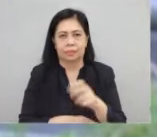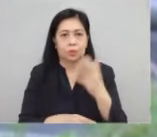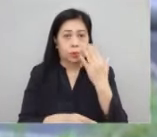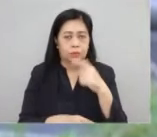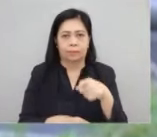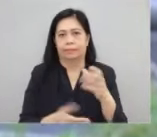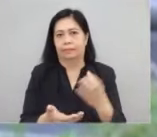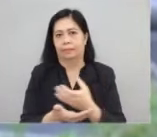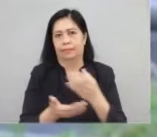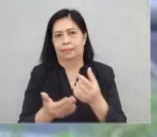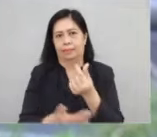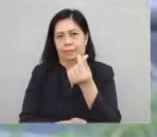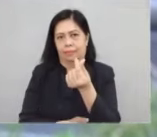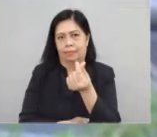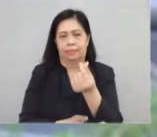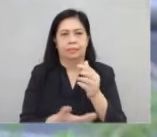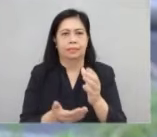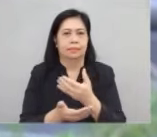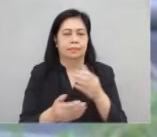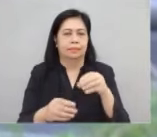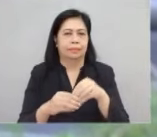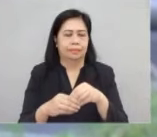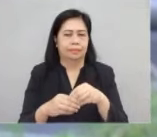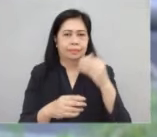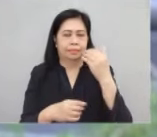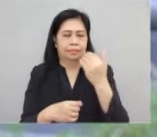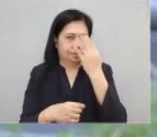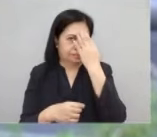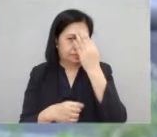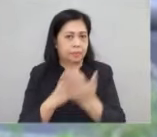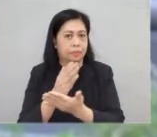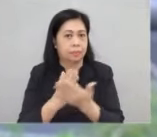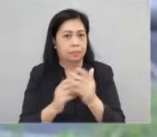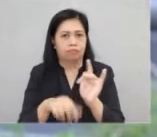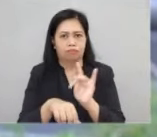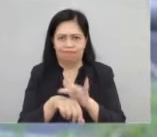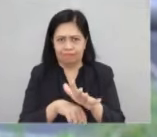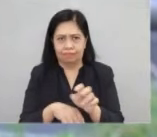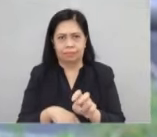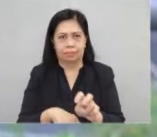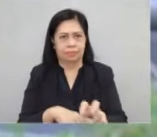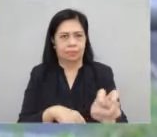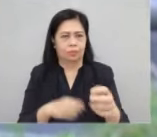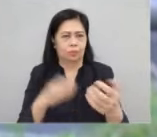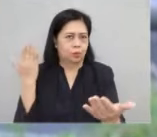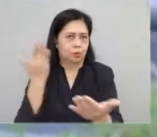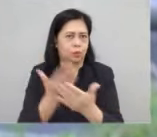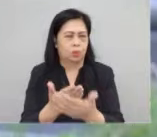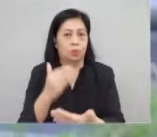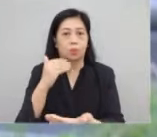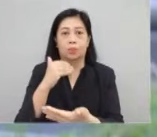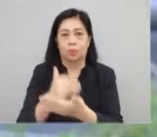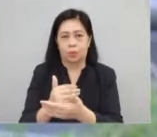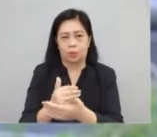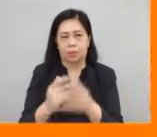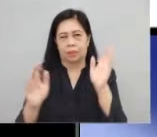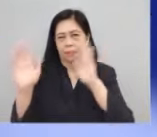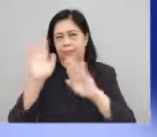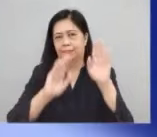nung K-pop concert sa Bulacan. Yung ilan sa kanila maaga ng bumiyahe para iwas sakit ng ulo.